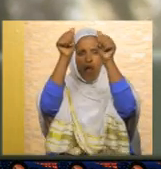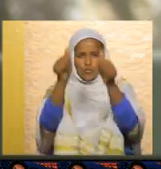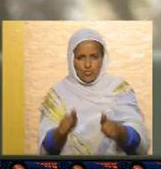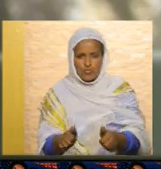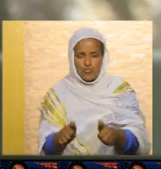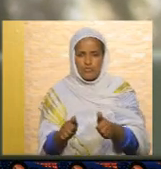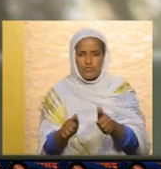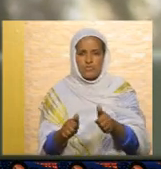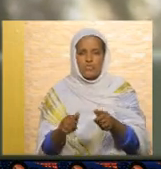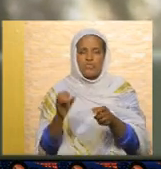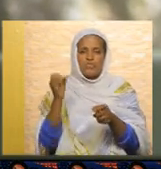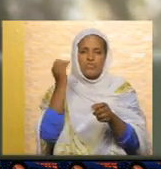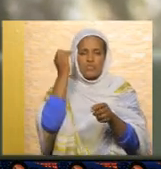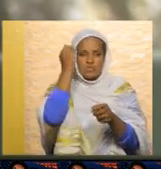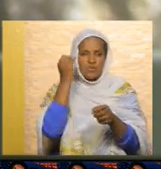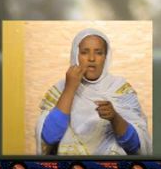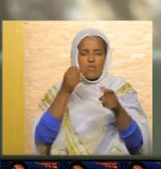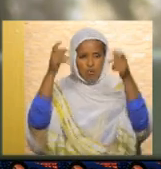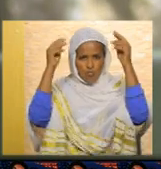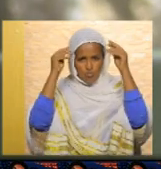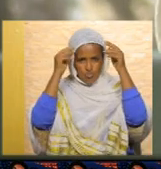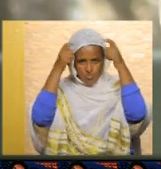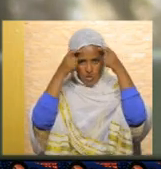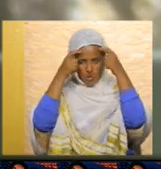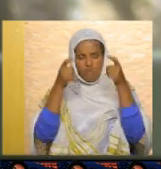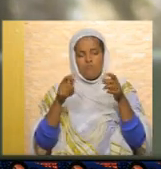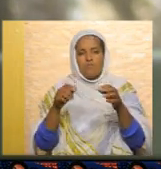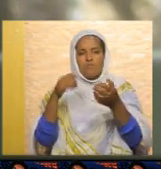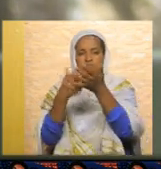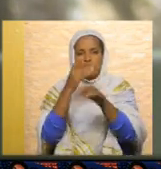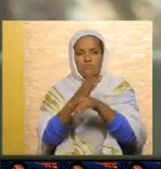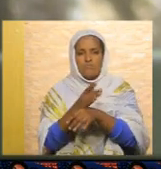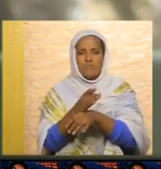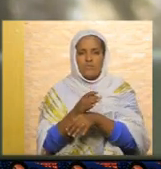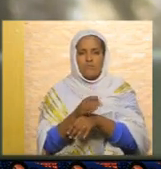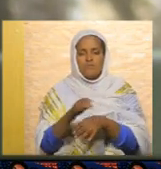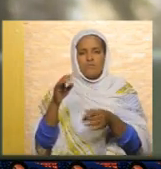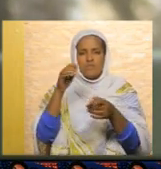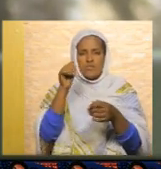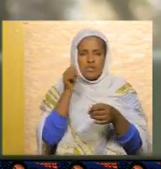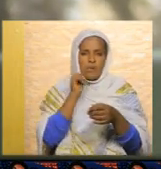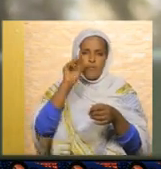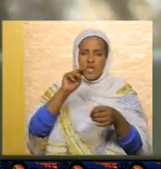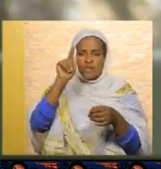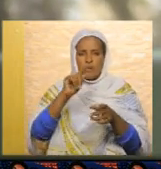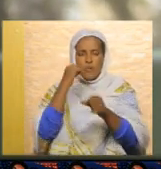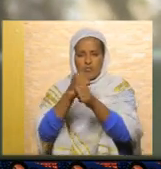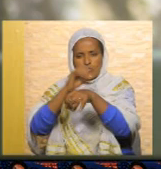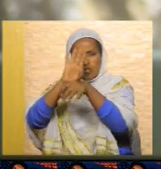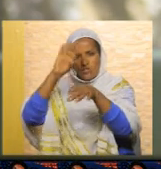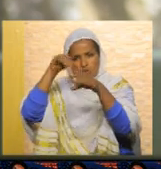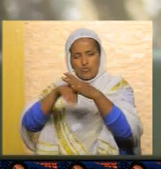ሃይማኖታዊ ትምህርትን በተመለከተ እዚህ ላይ ብዙ የሉም፣ ግን ሃይማኖቱ ትምህርት